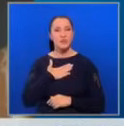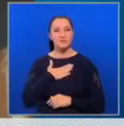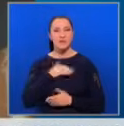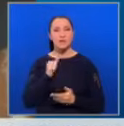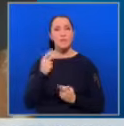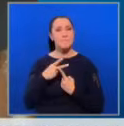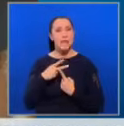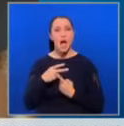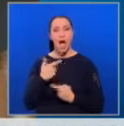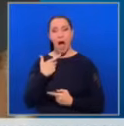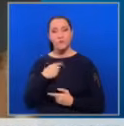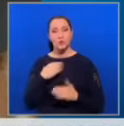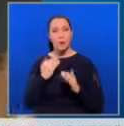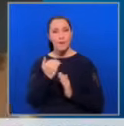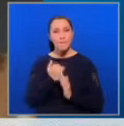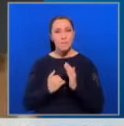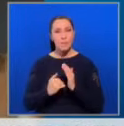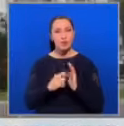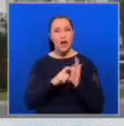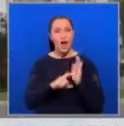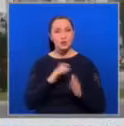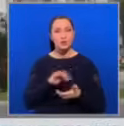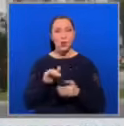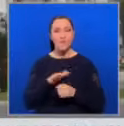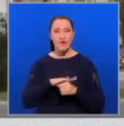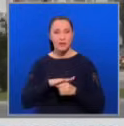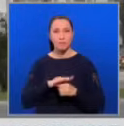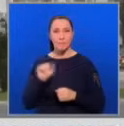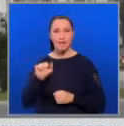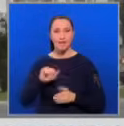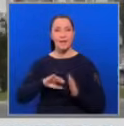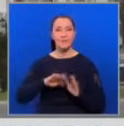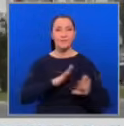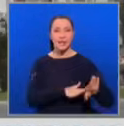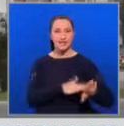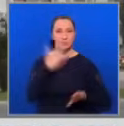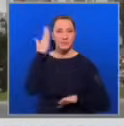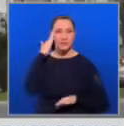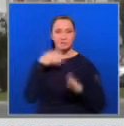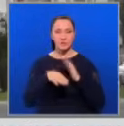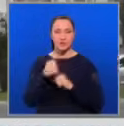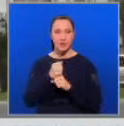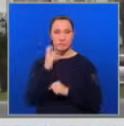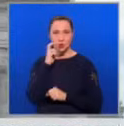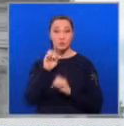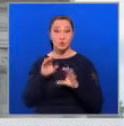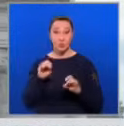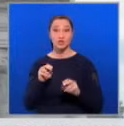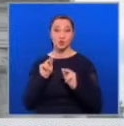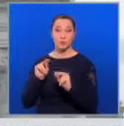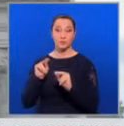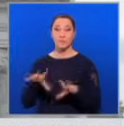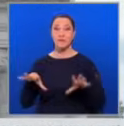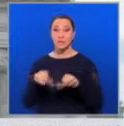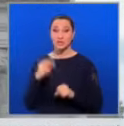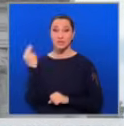медия автор на подкаст и основател на партия десна от министерството на вътрешните работи в скопие съобщават че са уведомили властите